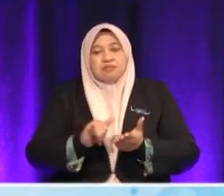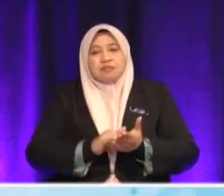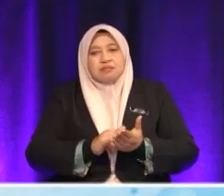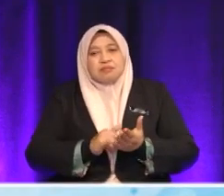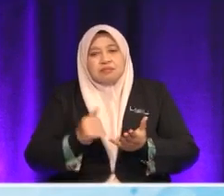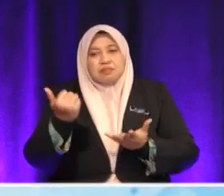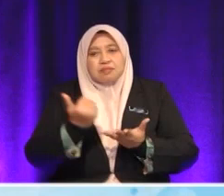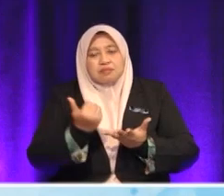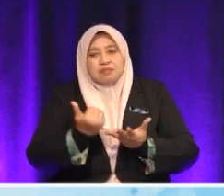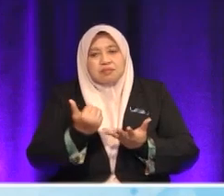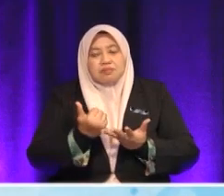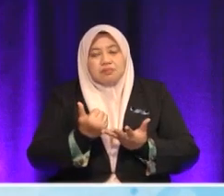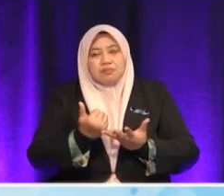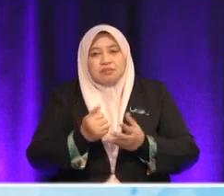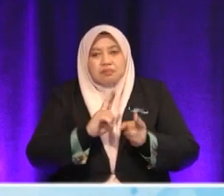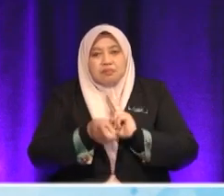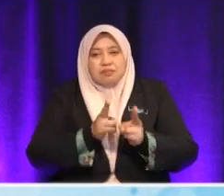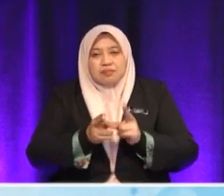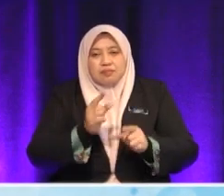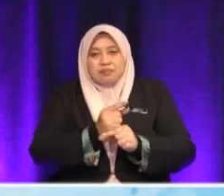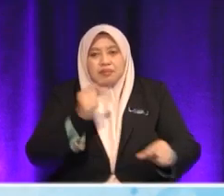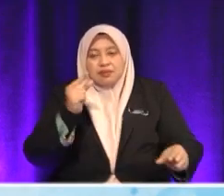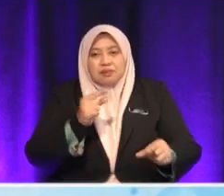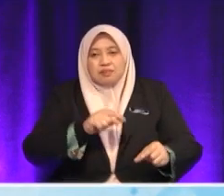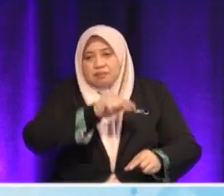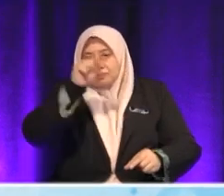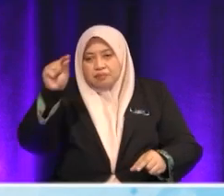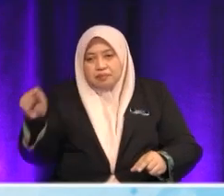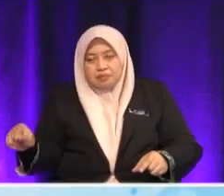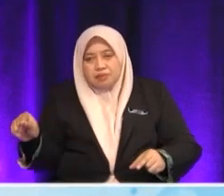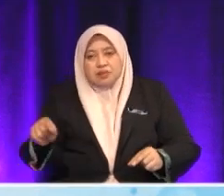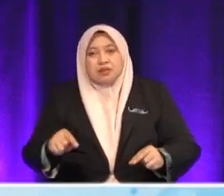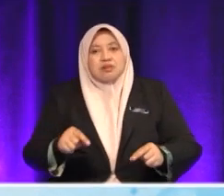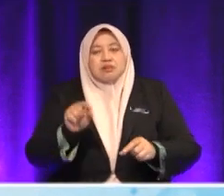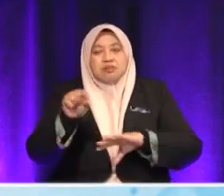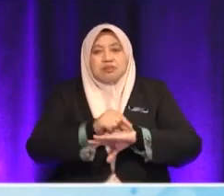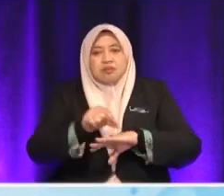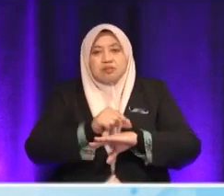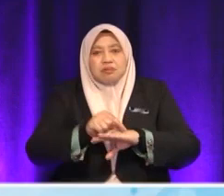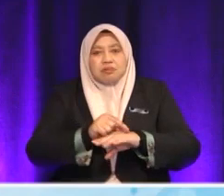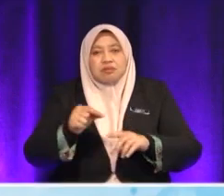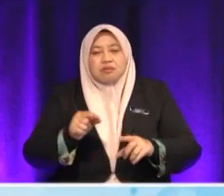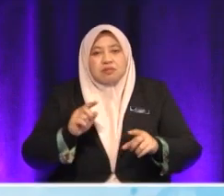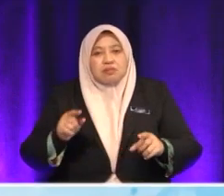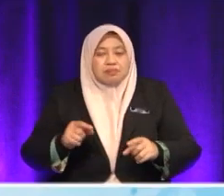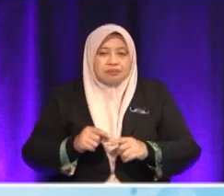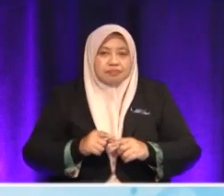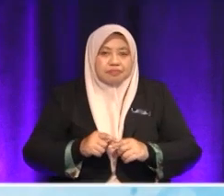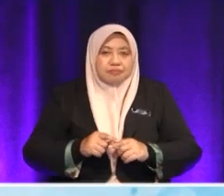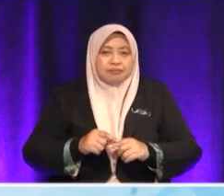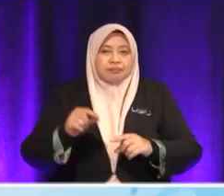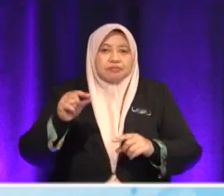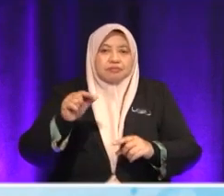langkah kelima ialah ubah garisan menjadi melengkung menggunakan arrow dan Sub selection tool oke